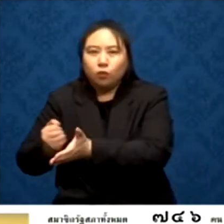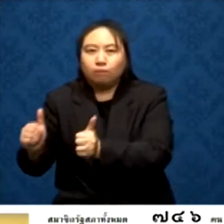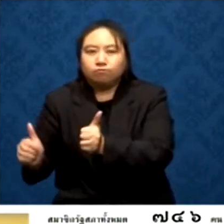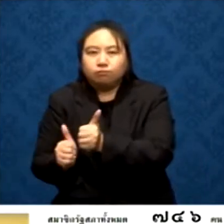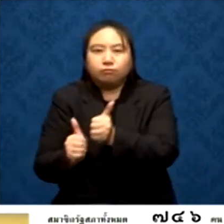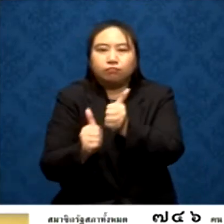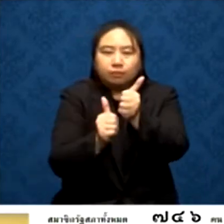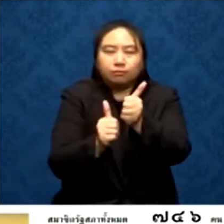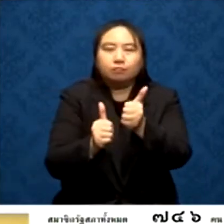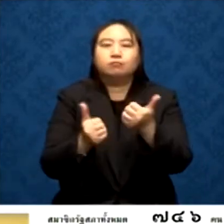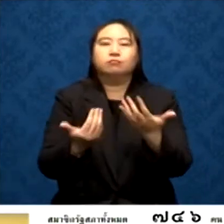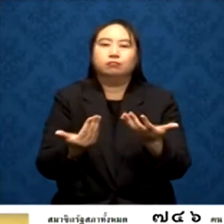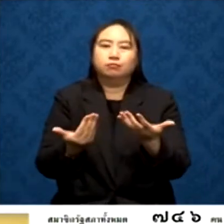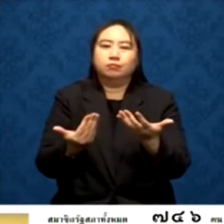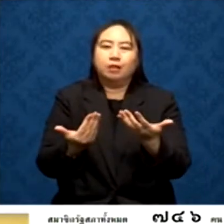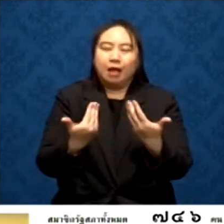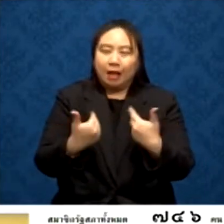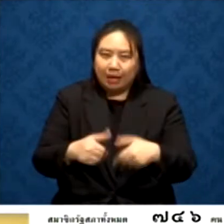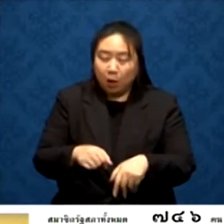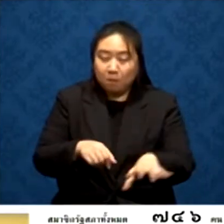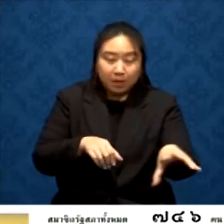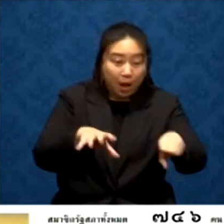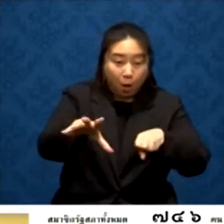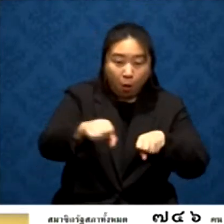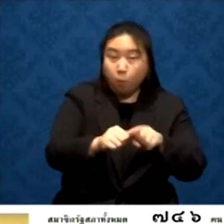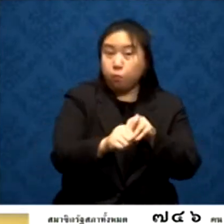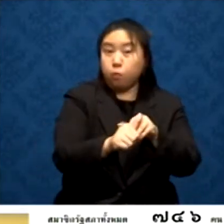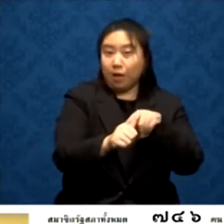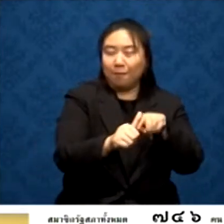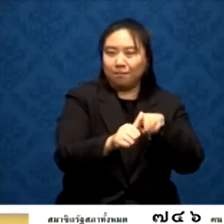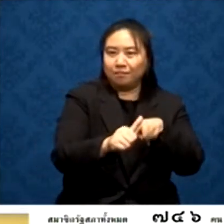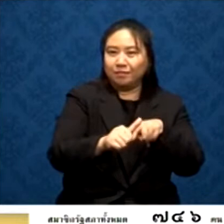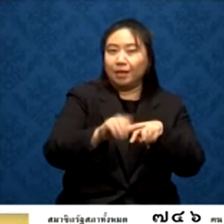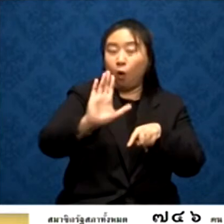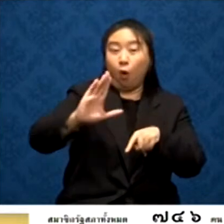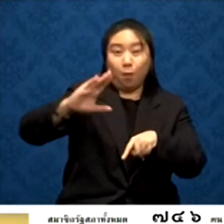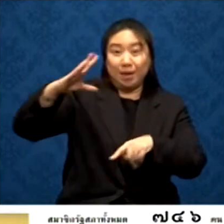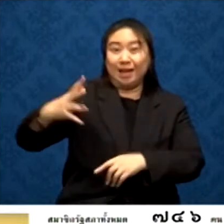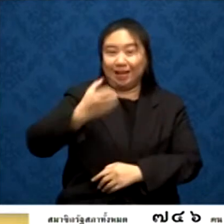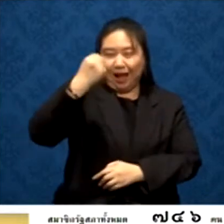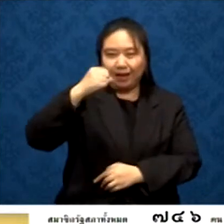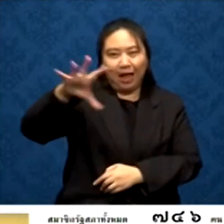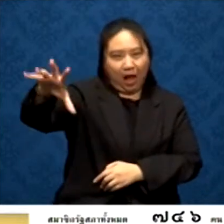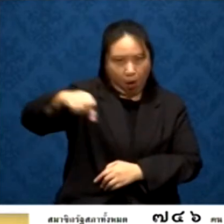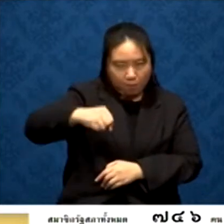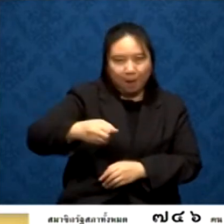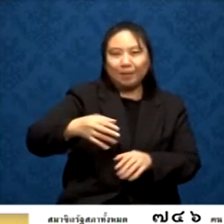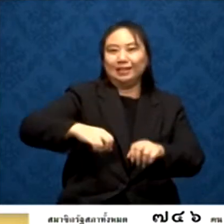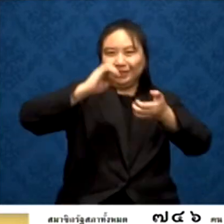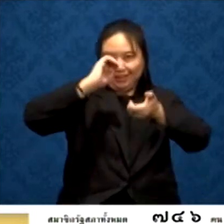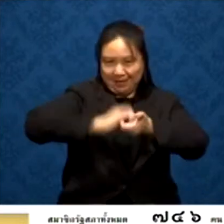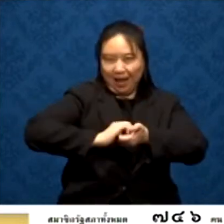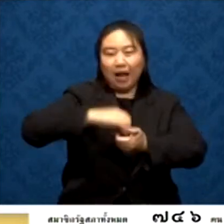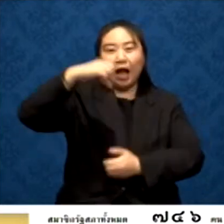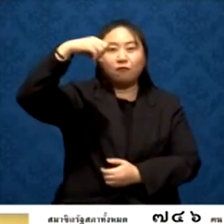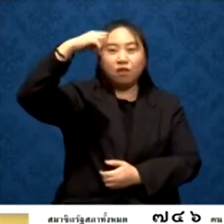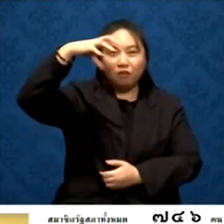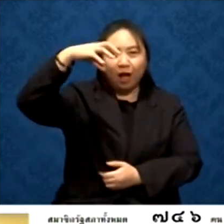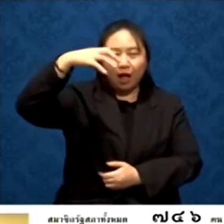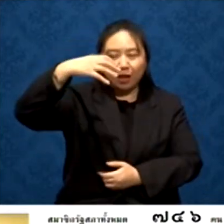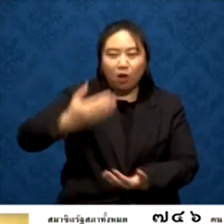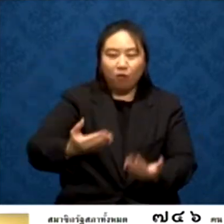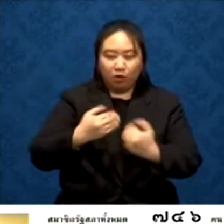จการให้เข้ามาเป็นคู่สัญญากับการไฟฟ้าโดยให้สว.ทรงเอเป็นนอมินีขบวน